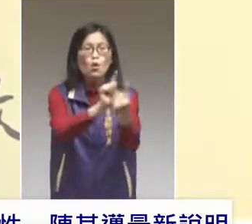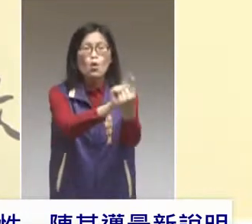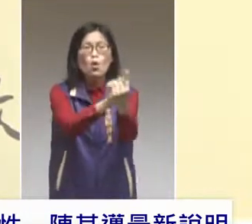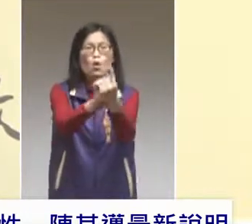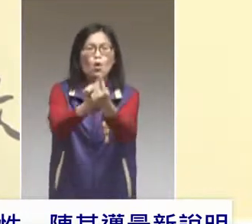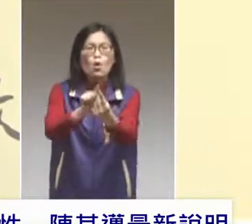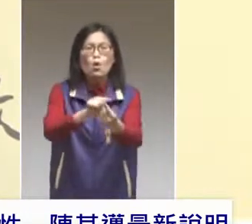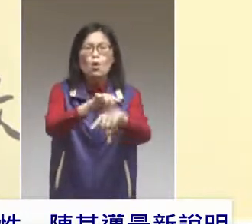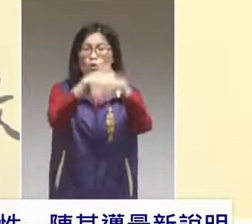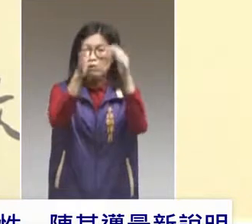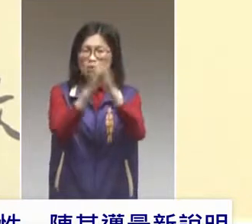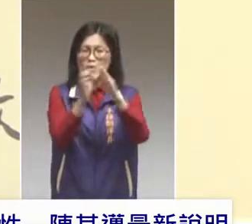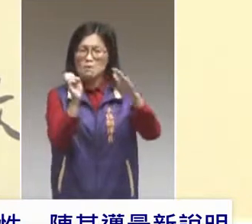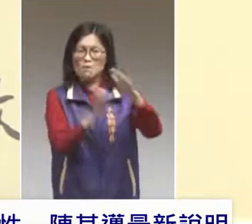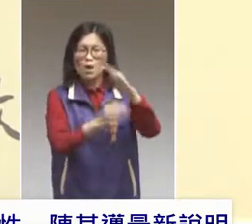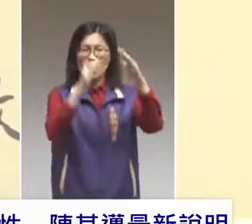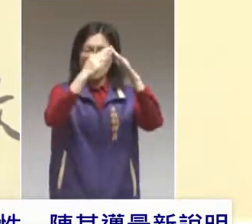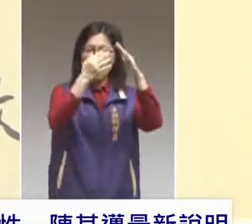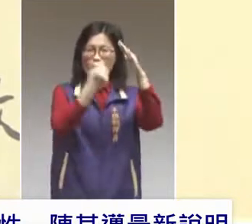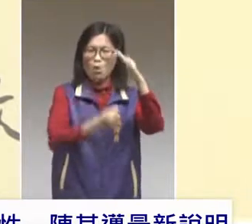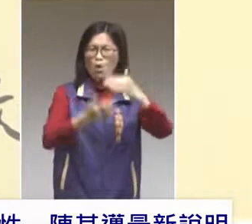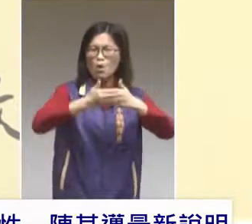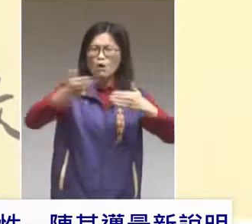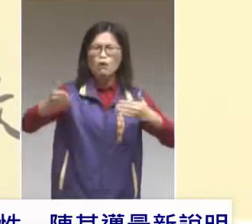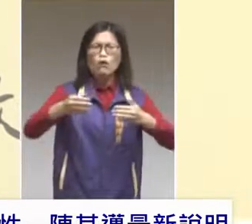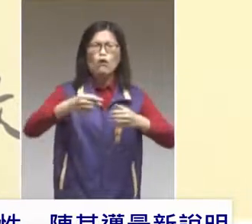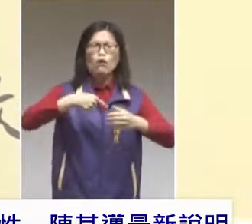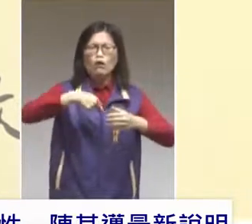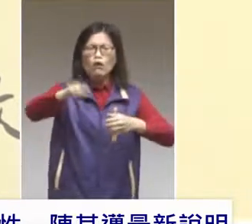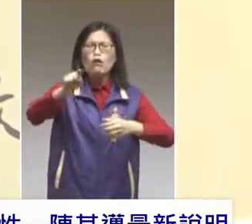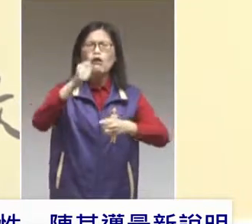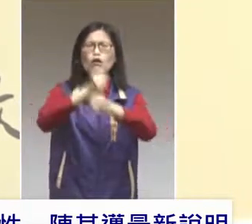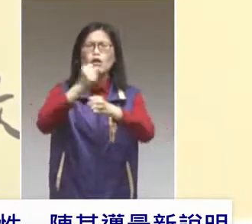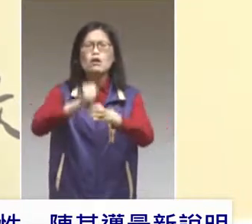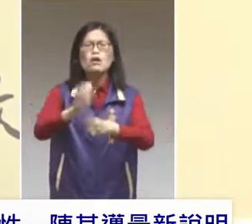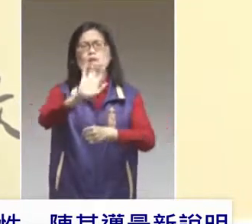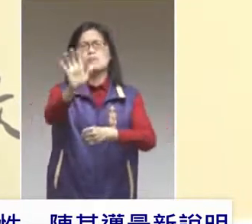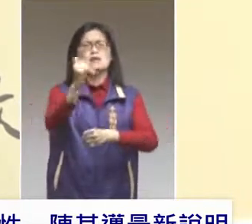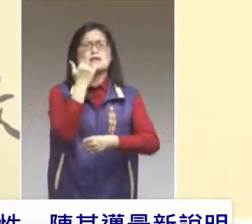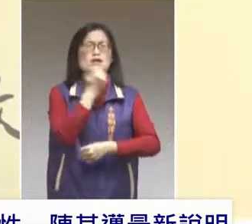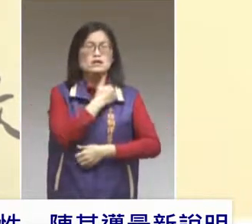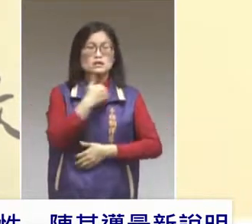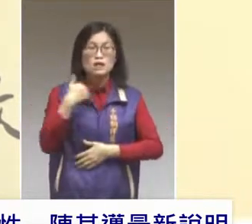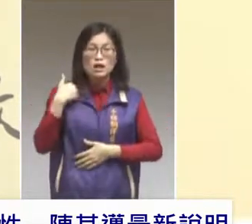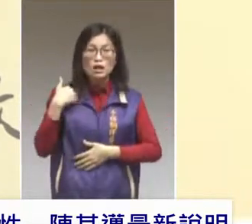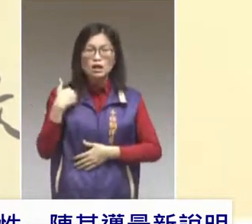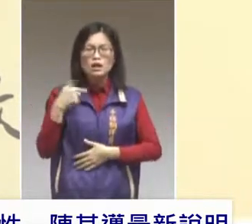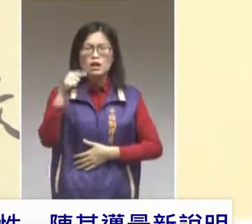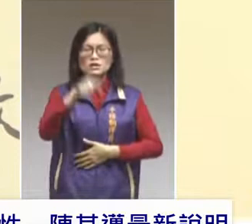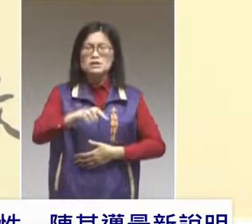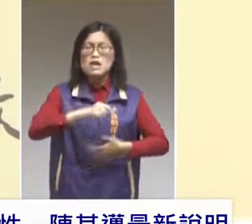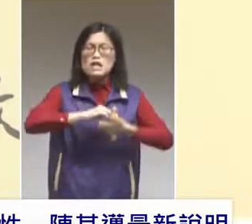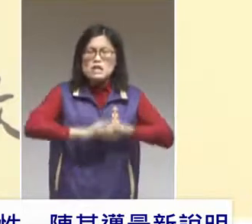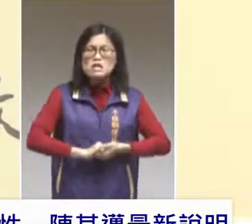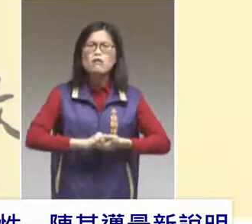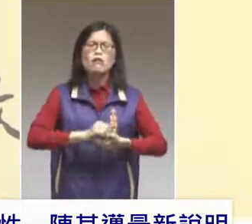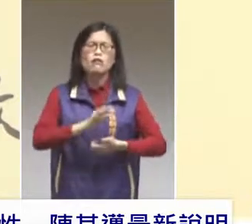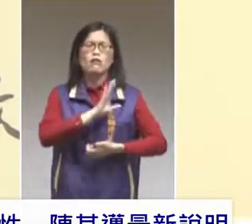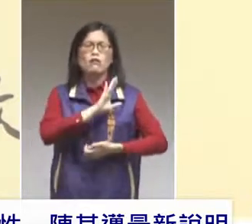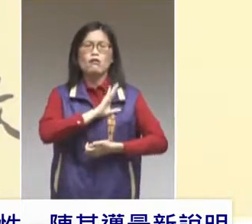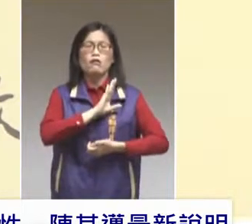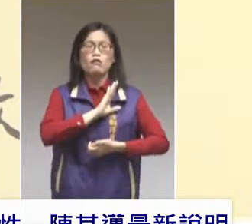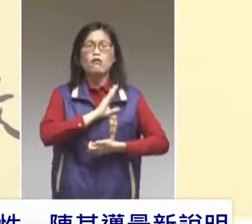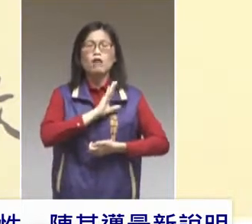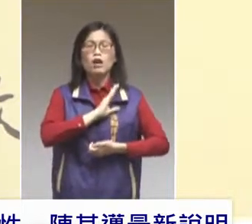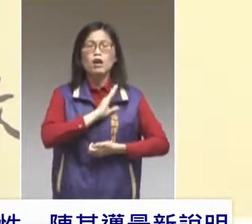区，当然他们的接触者、密切接触者，通通匡烈居家隔离，是不可能上班的。那这个部分